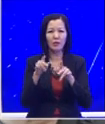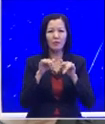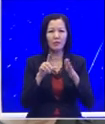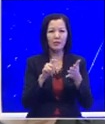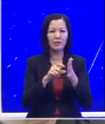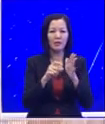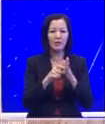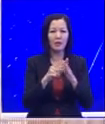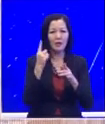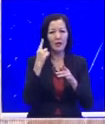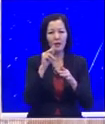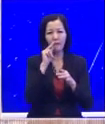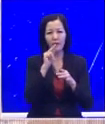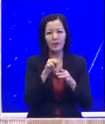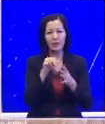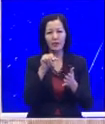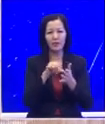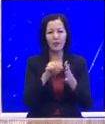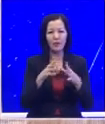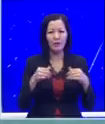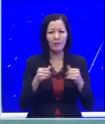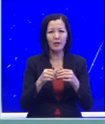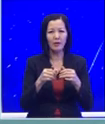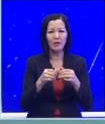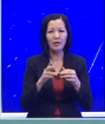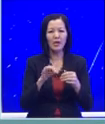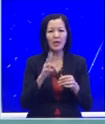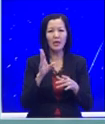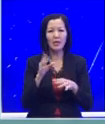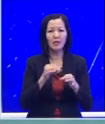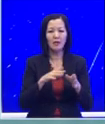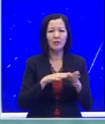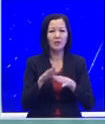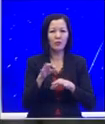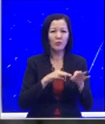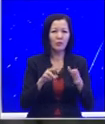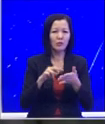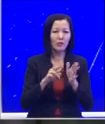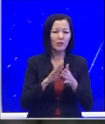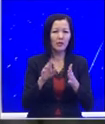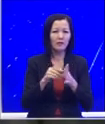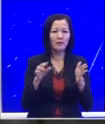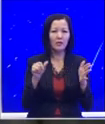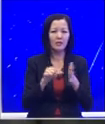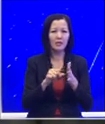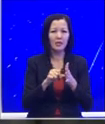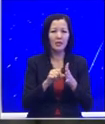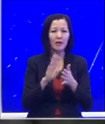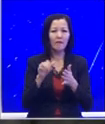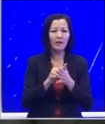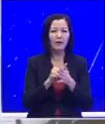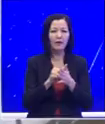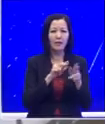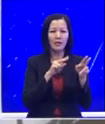пресс-зала. По мнению обвинителей, для преступного обогащения Иртаев разработал целую схему. Основная цель – стать во главе банка и контролировать